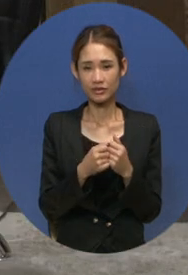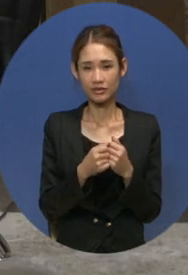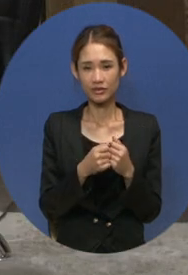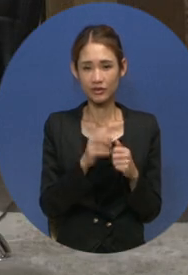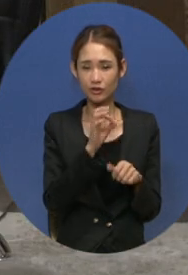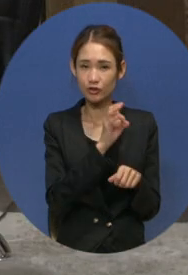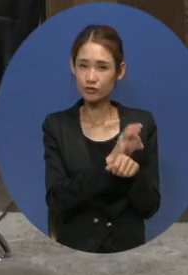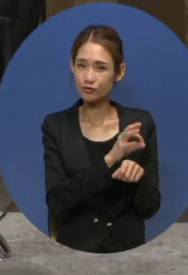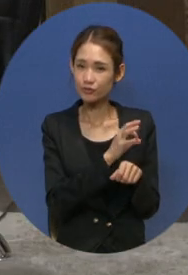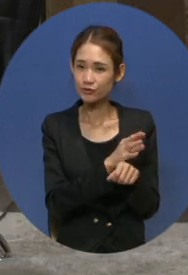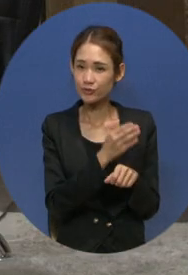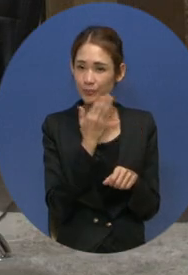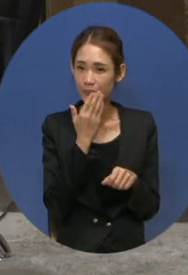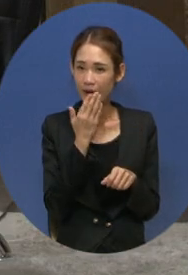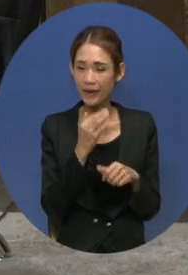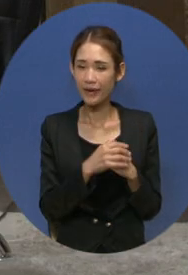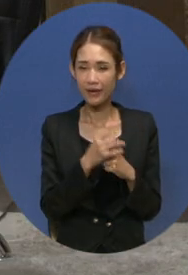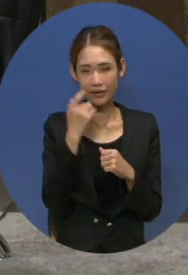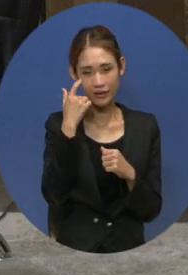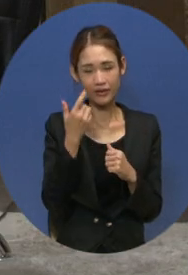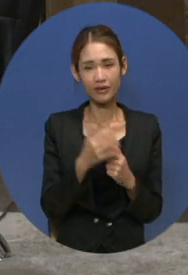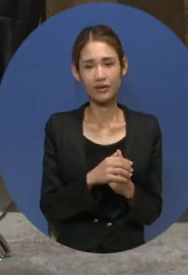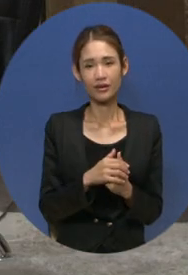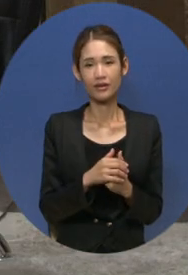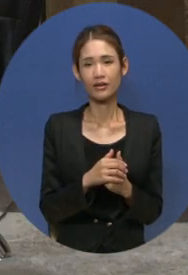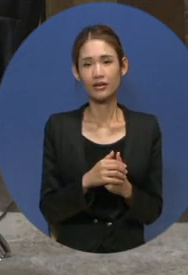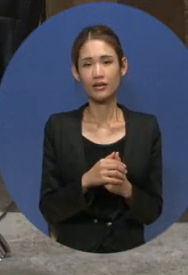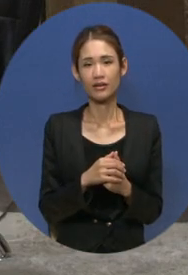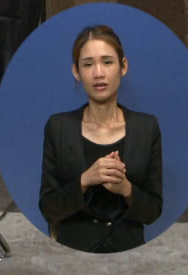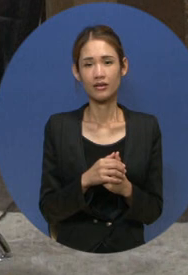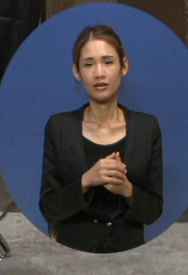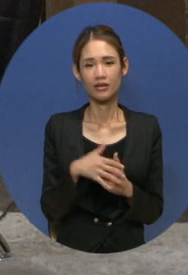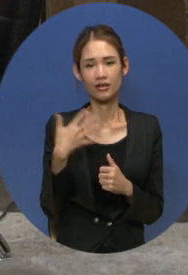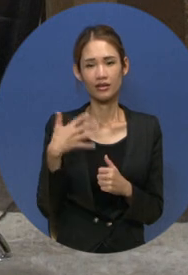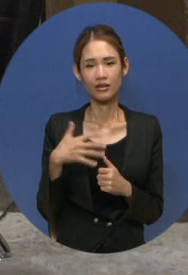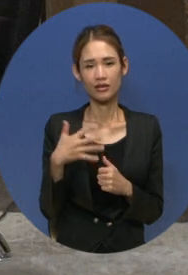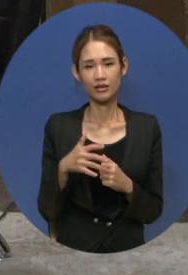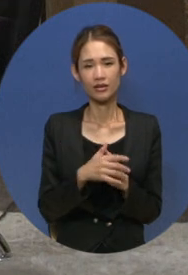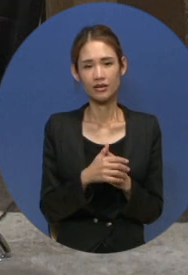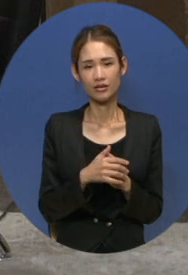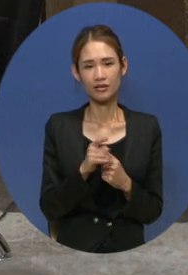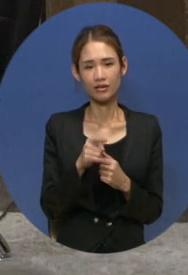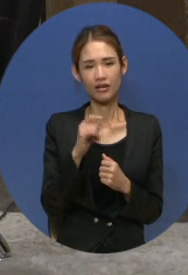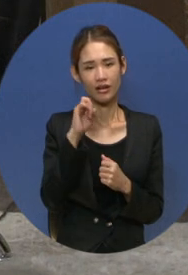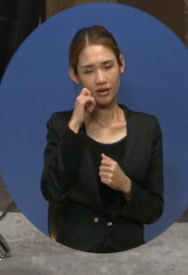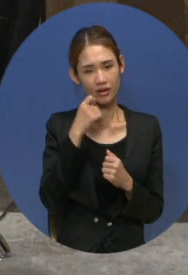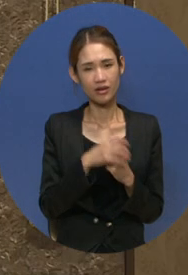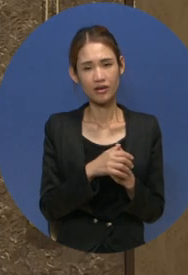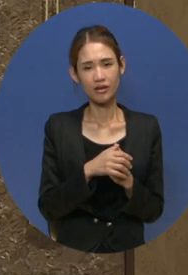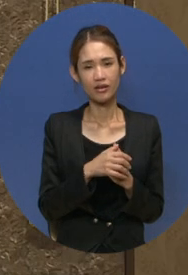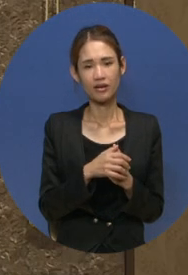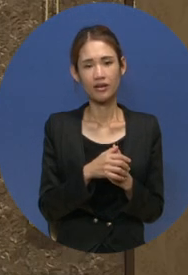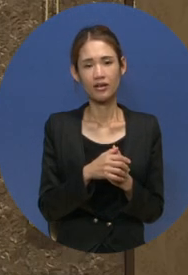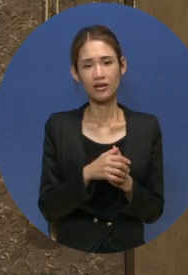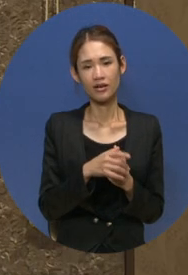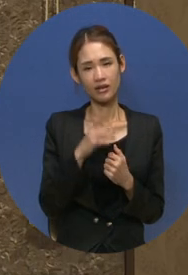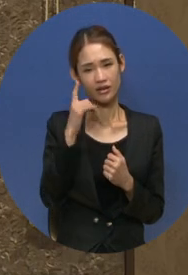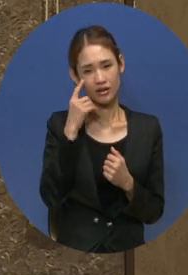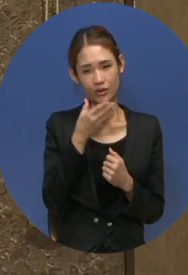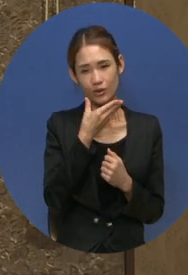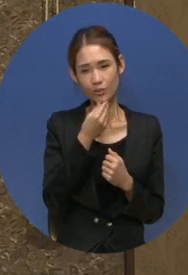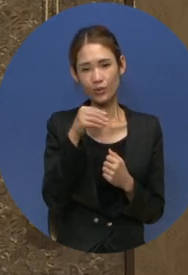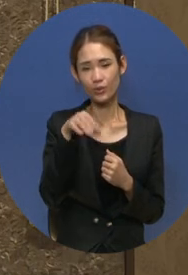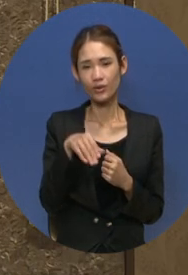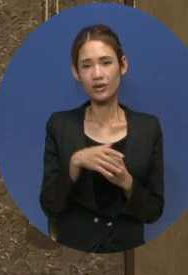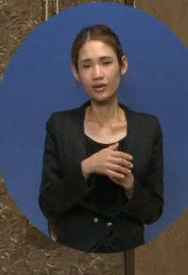아이템들은 저희가 일반 사람들이 구매도 가능한가요? 아직 그게 좀 어려워요. 아. 예, 왜냐하면